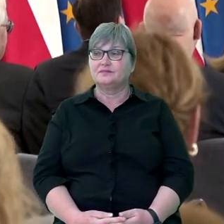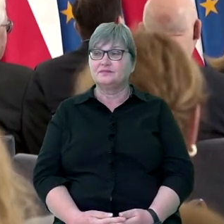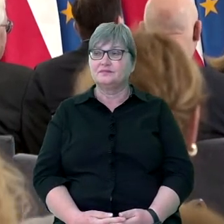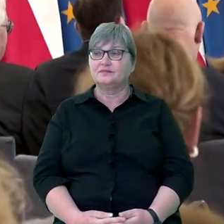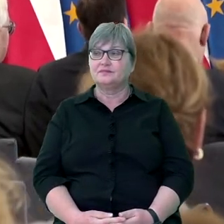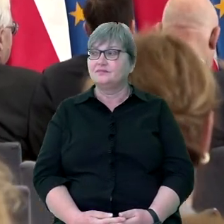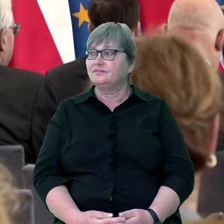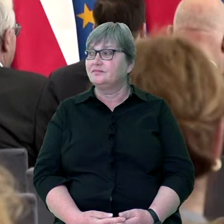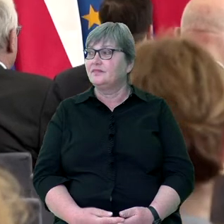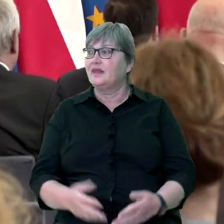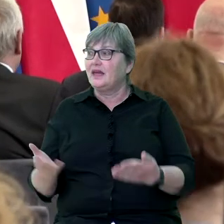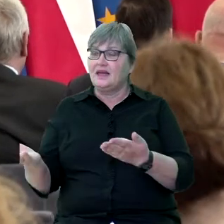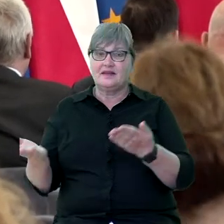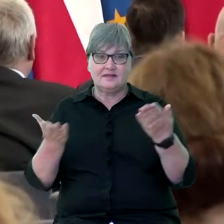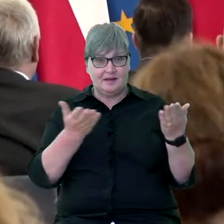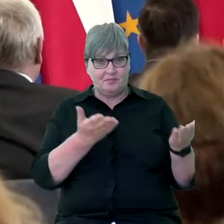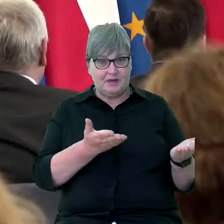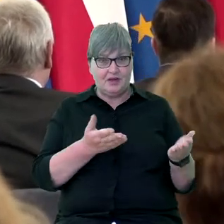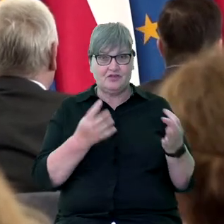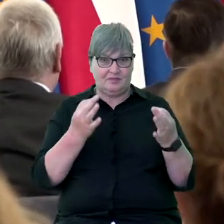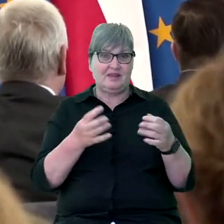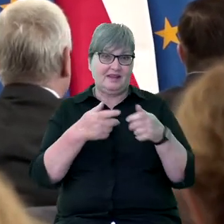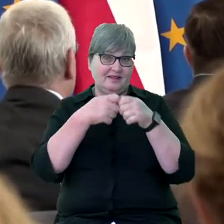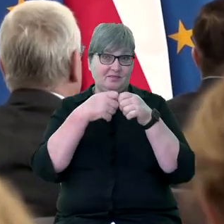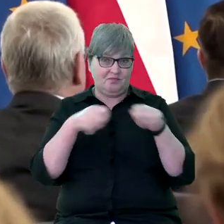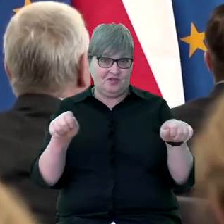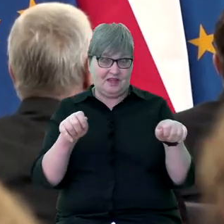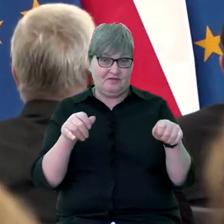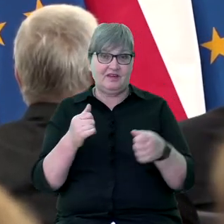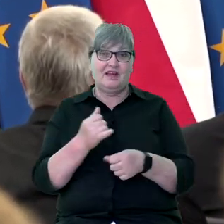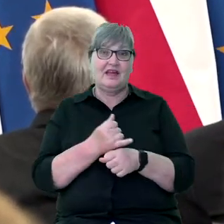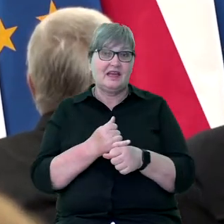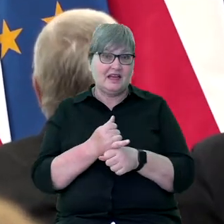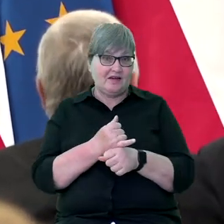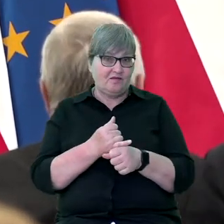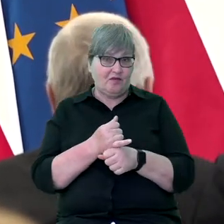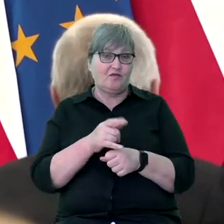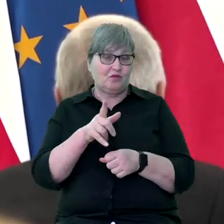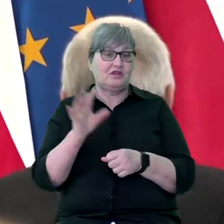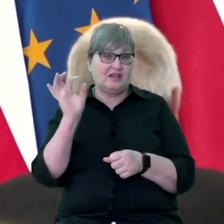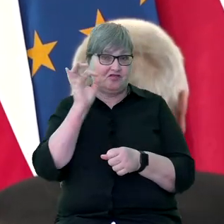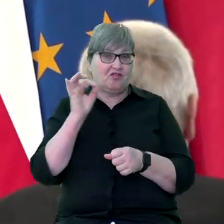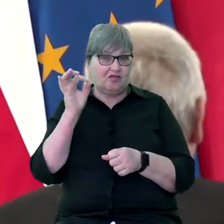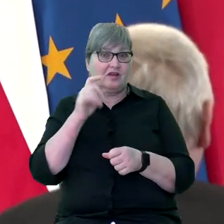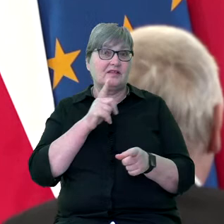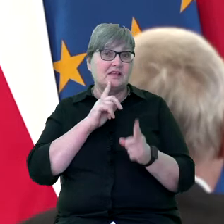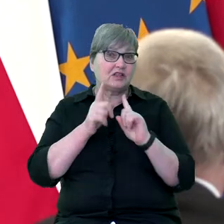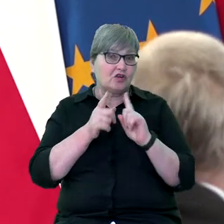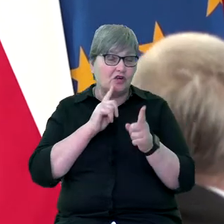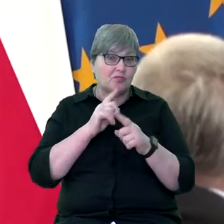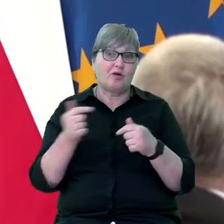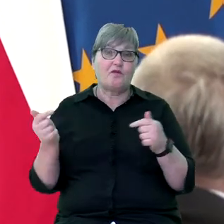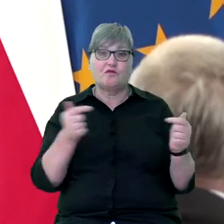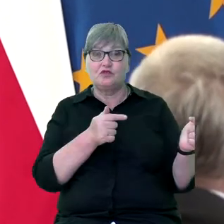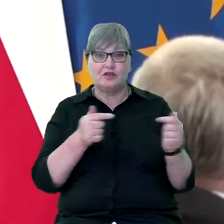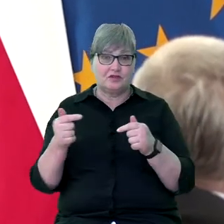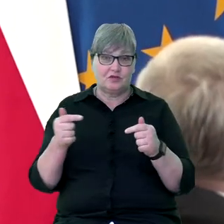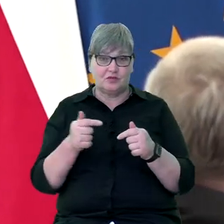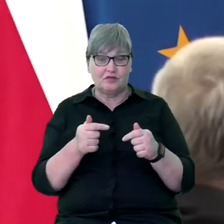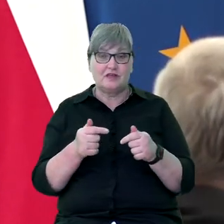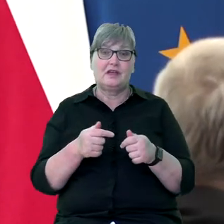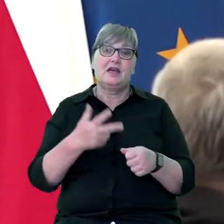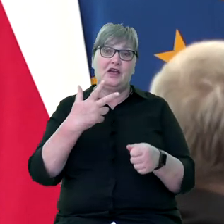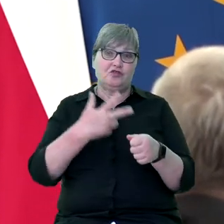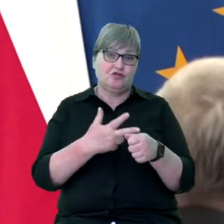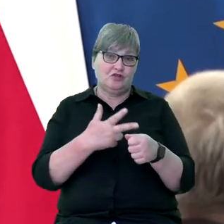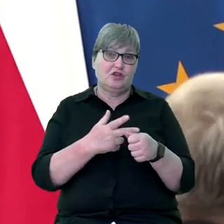I zapraszam Państwa na przerwę kawową, to okazja do rozmów, do dyskusji. Widzimy się za pół godziny